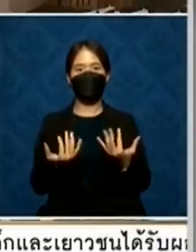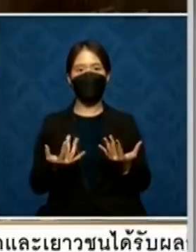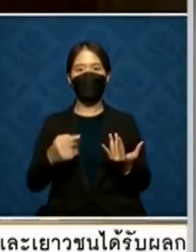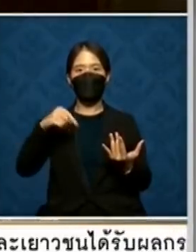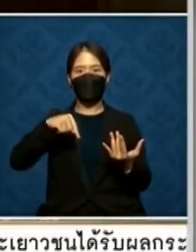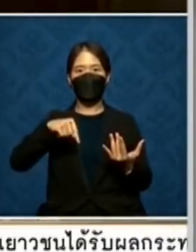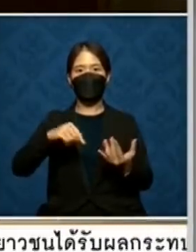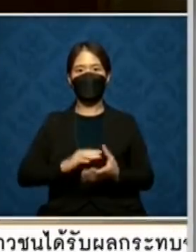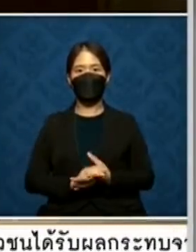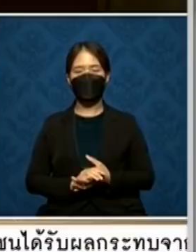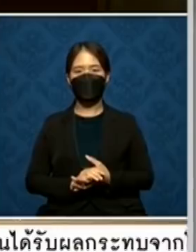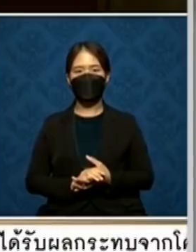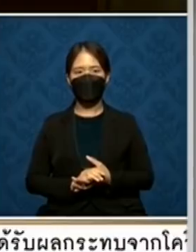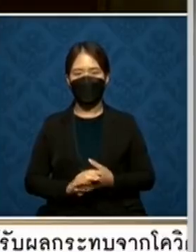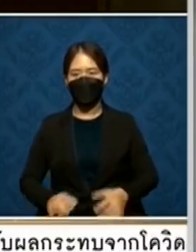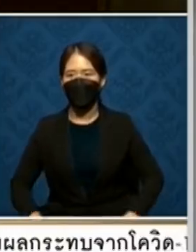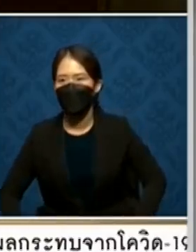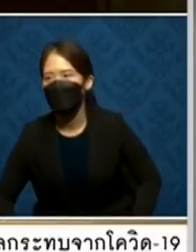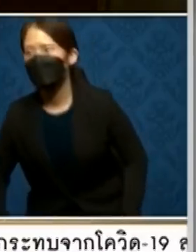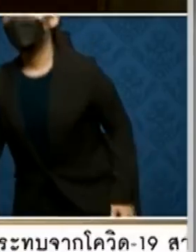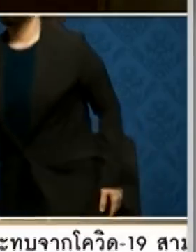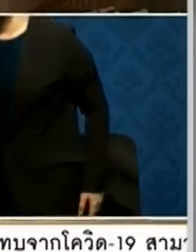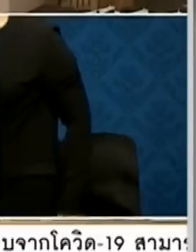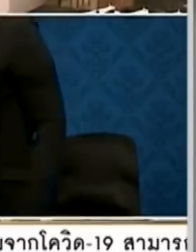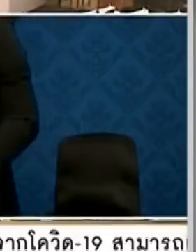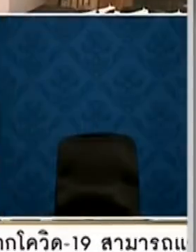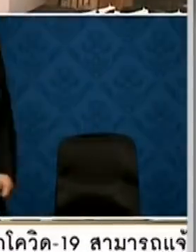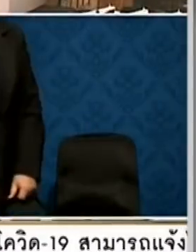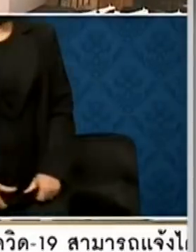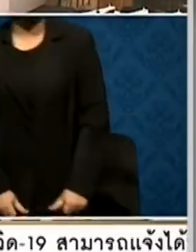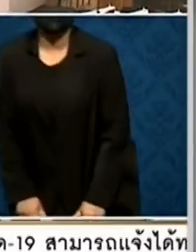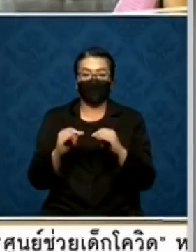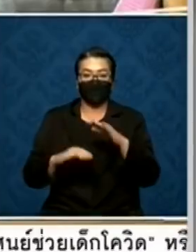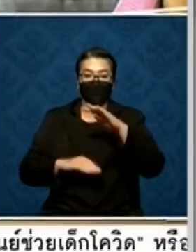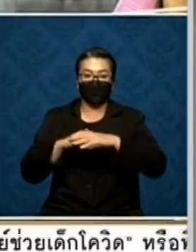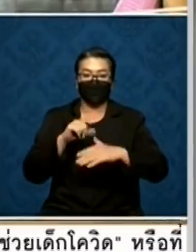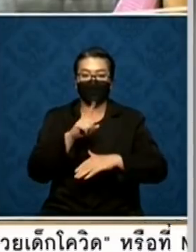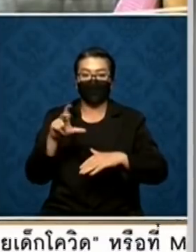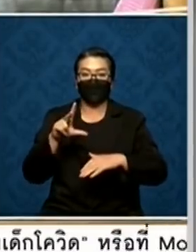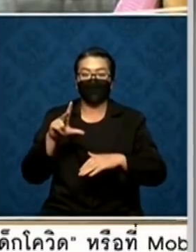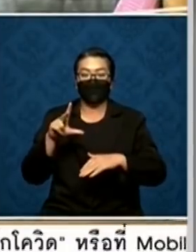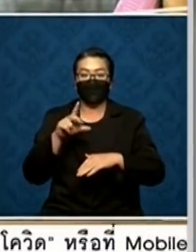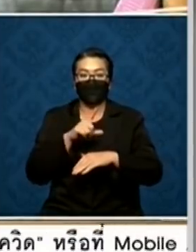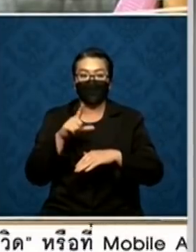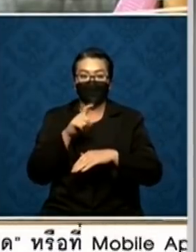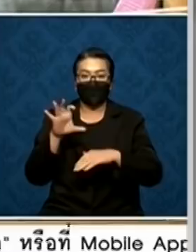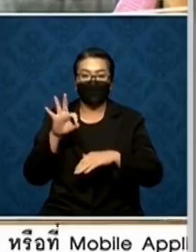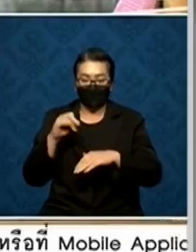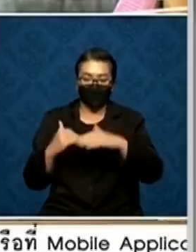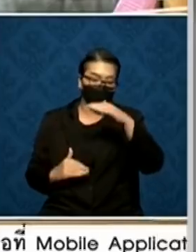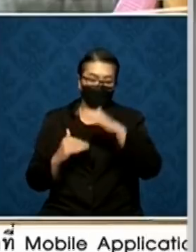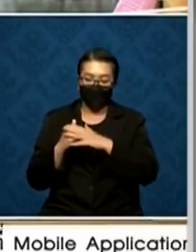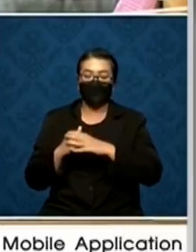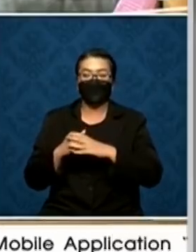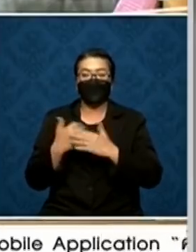งนี้ครับที่สภาออกจะหาคนที่ดูแลโดยตรงหรือยากประธานจะพูดกับใครเวลาจะติดต่